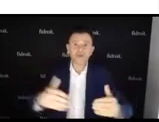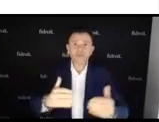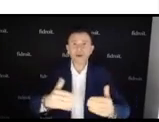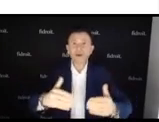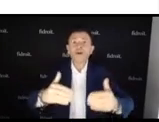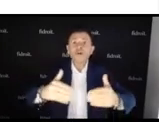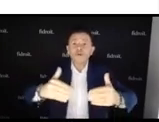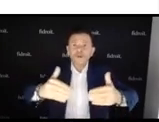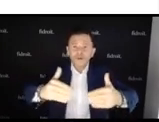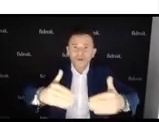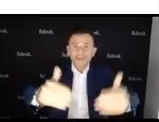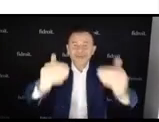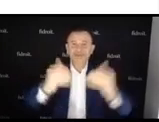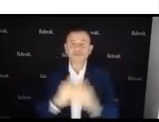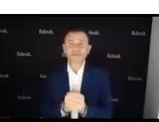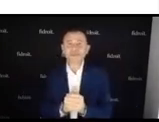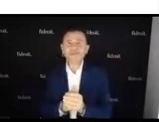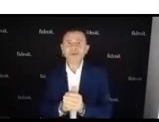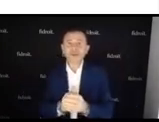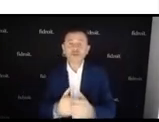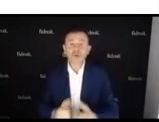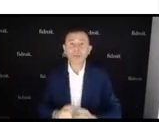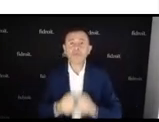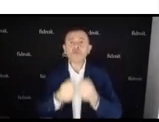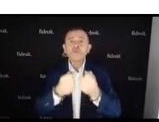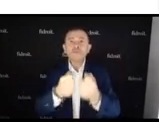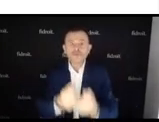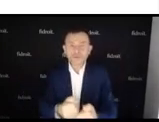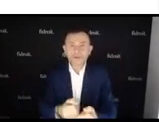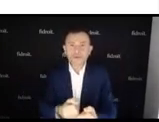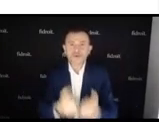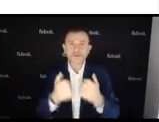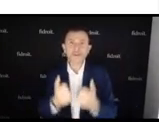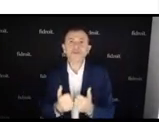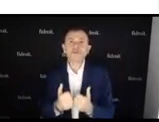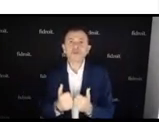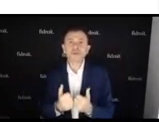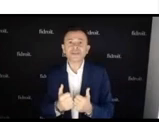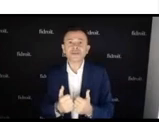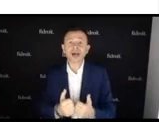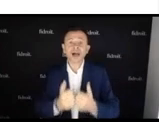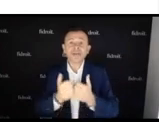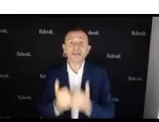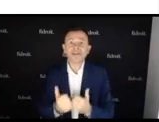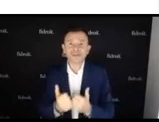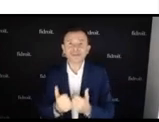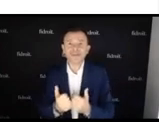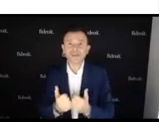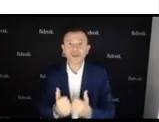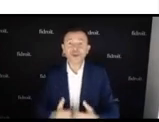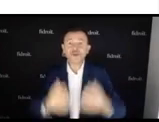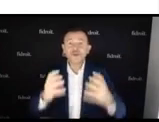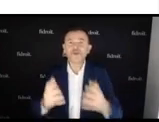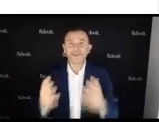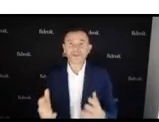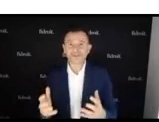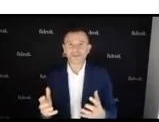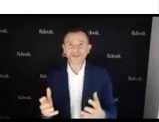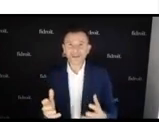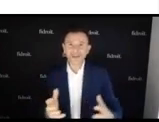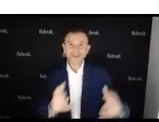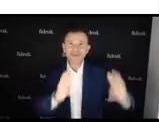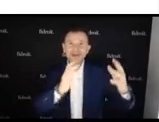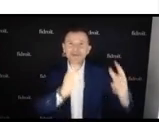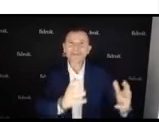par exemple par fractions successives, sera beaucoup plus onéreuse que celle que nous connaissons avec l'assurance-vie. D'où une